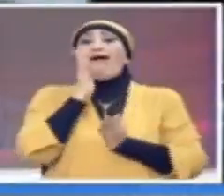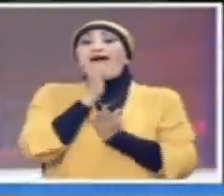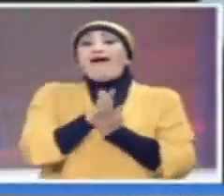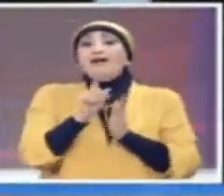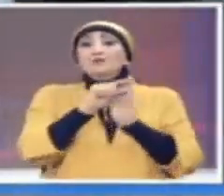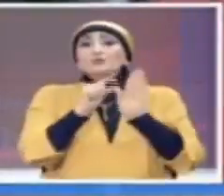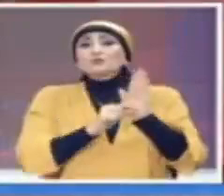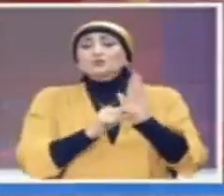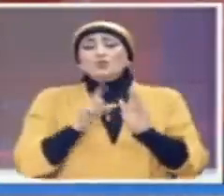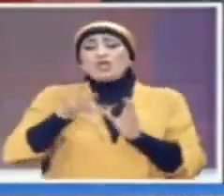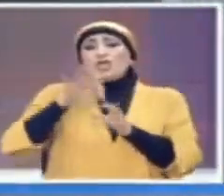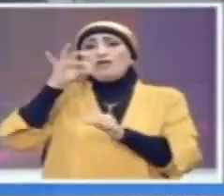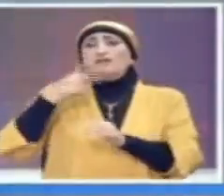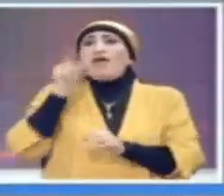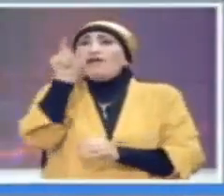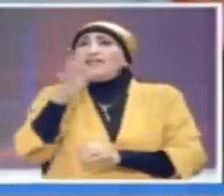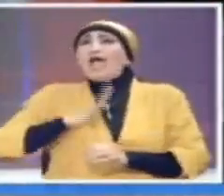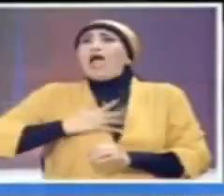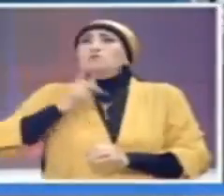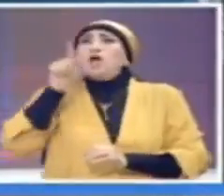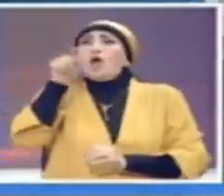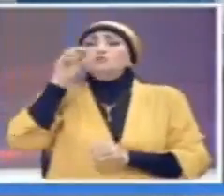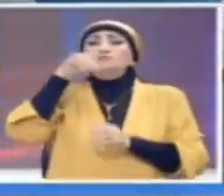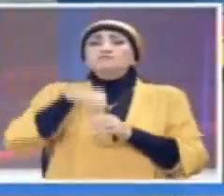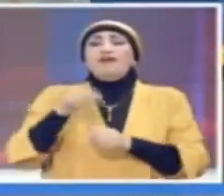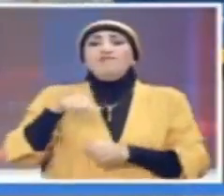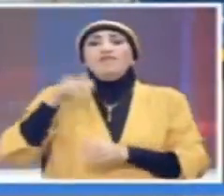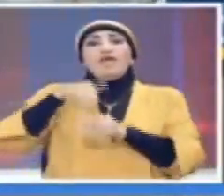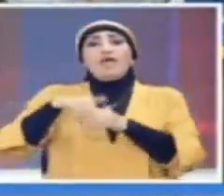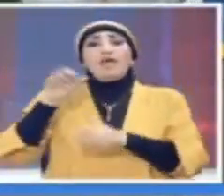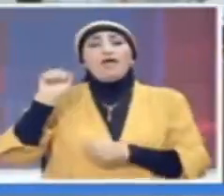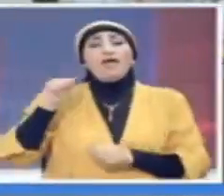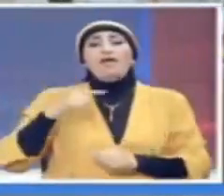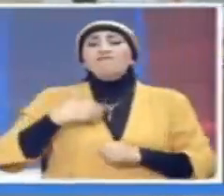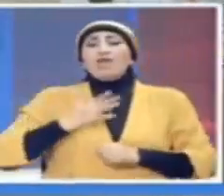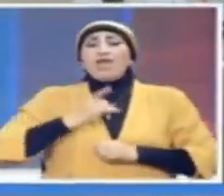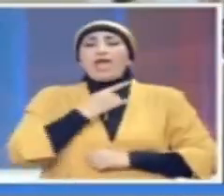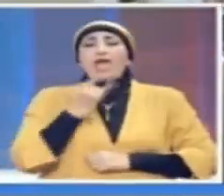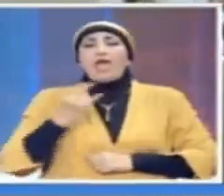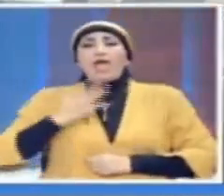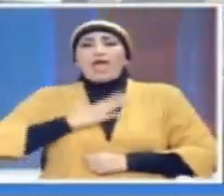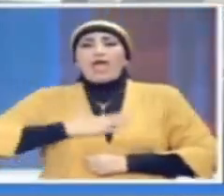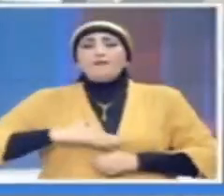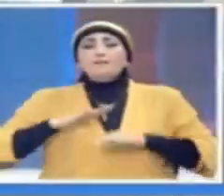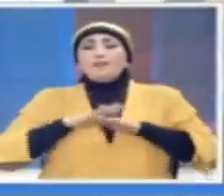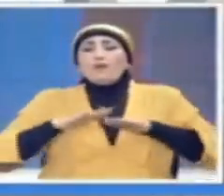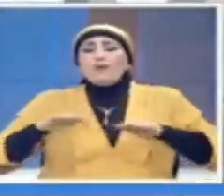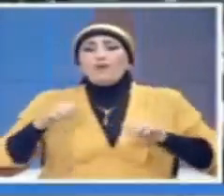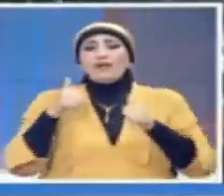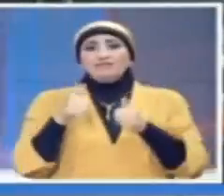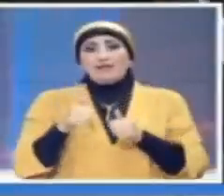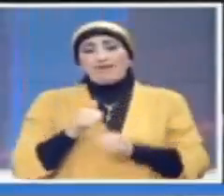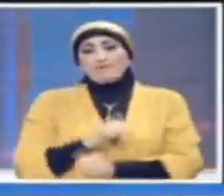في اختيار من يمثله في مجلس النواب في جو من الأمن والأمان والطمأنينة.